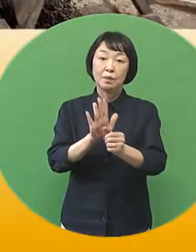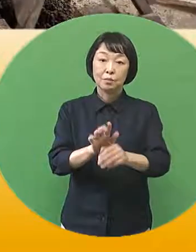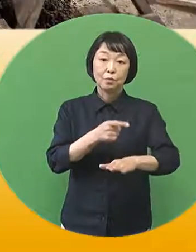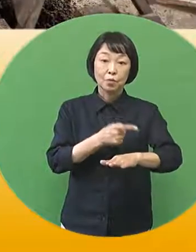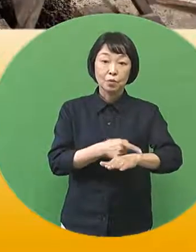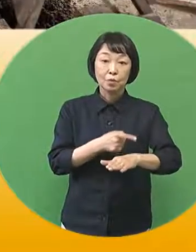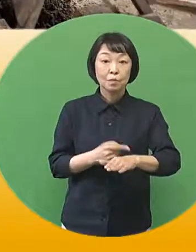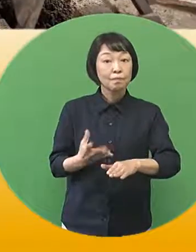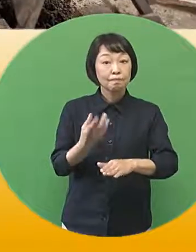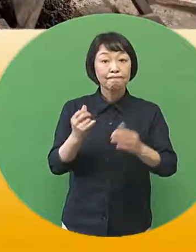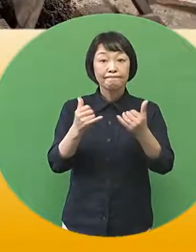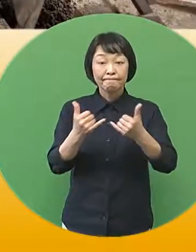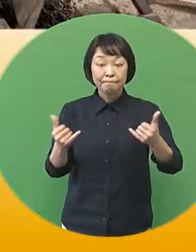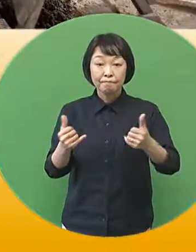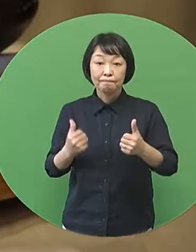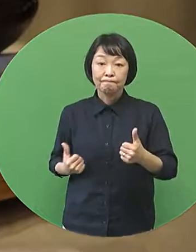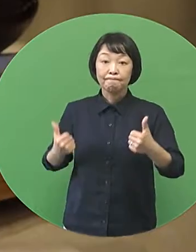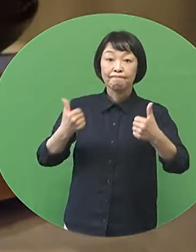み。